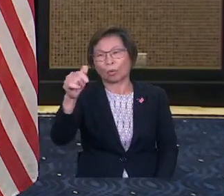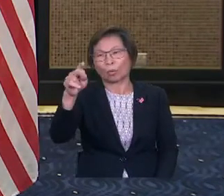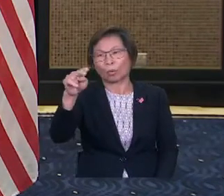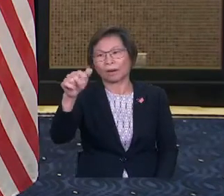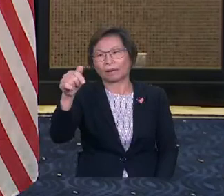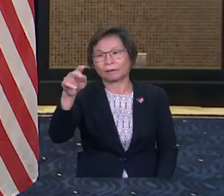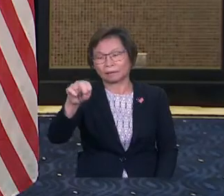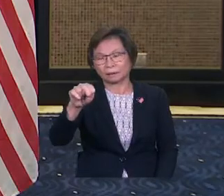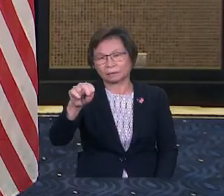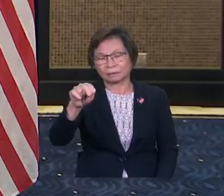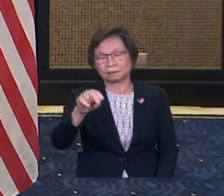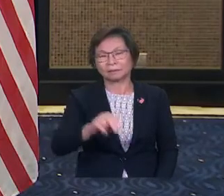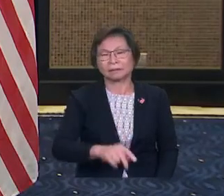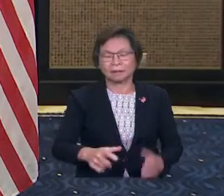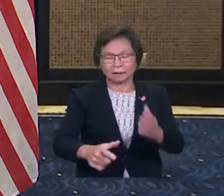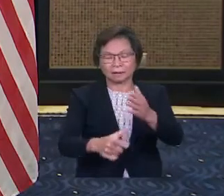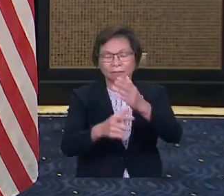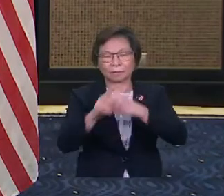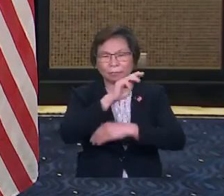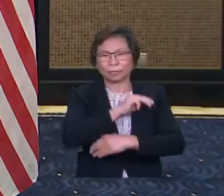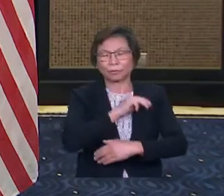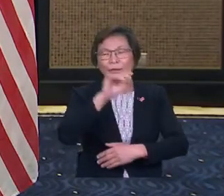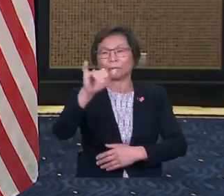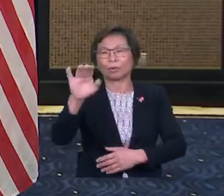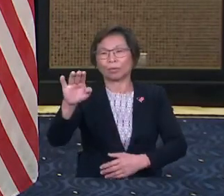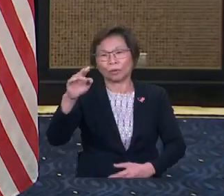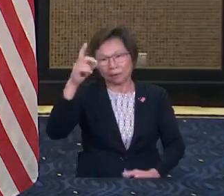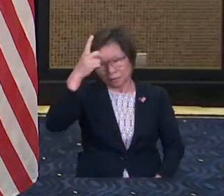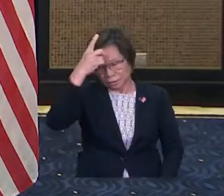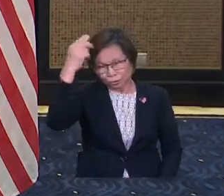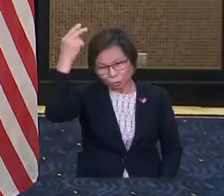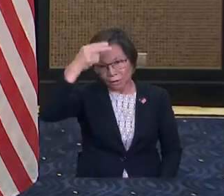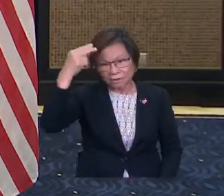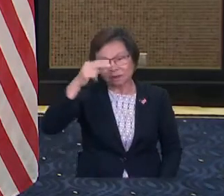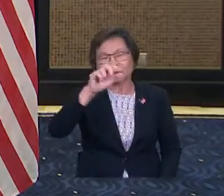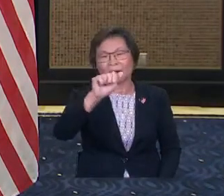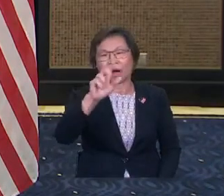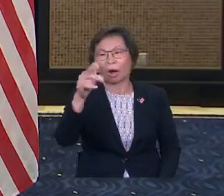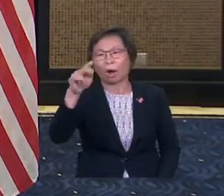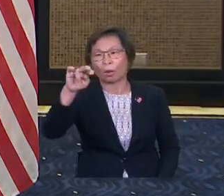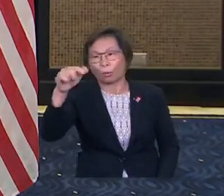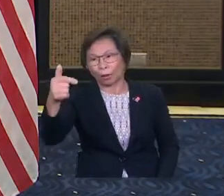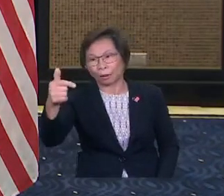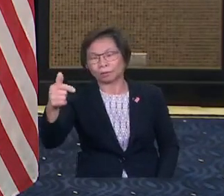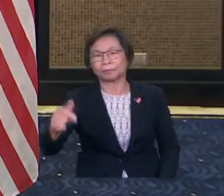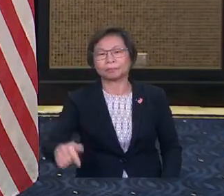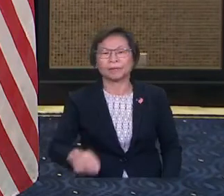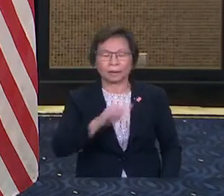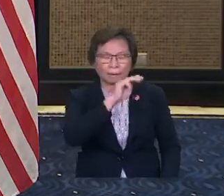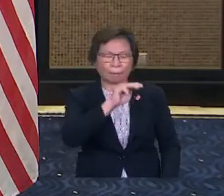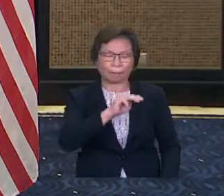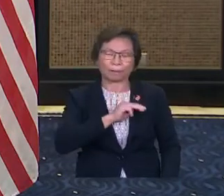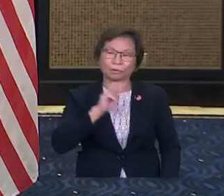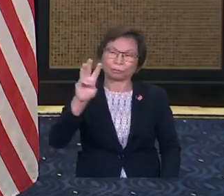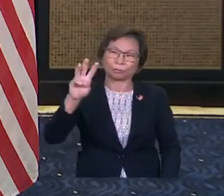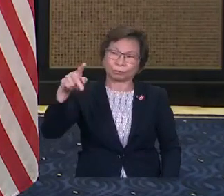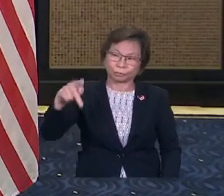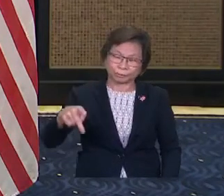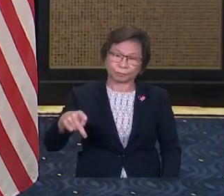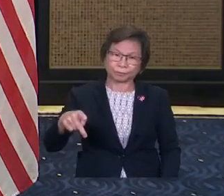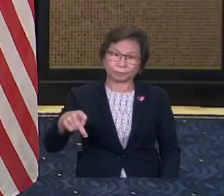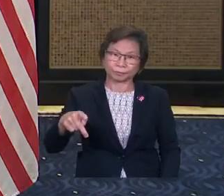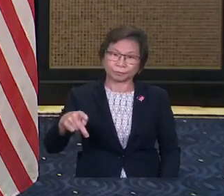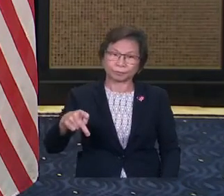morogen timbalan menteri yang hormat dato' Haji Awang bin Hasyim Hai menteri wilayah Persekutuan